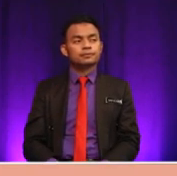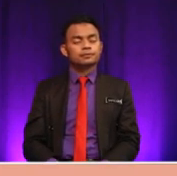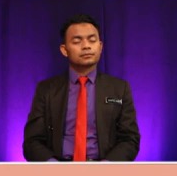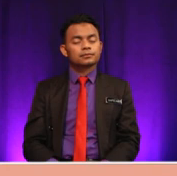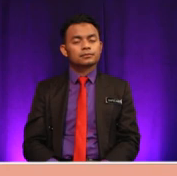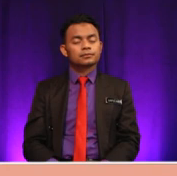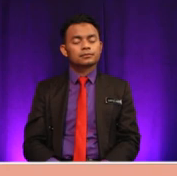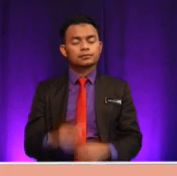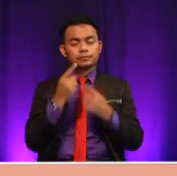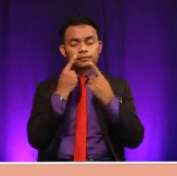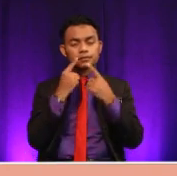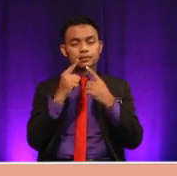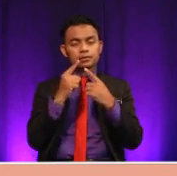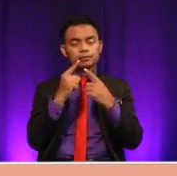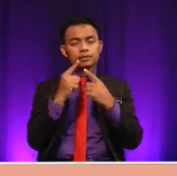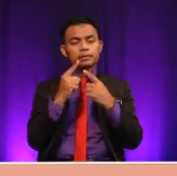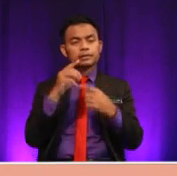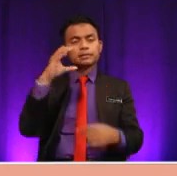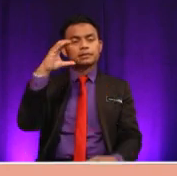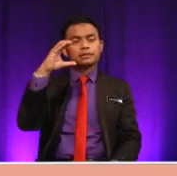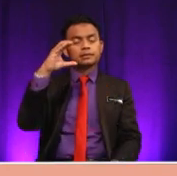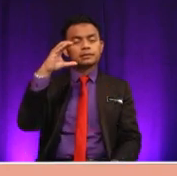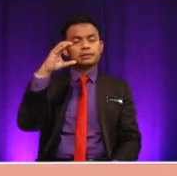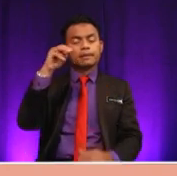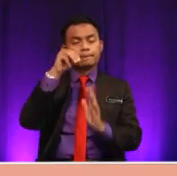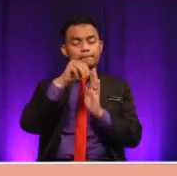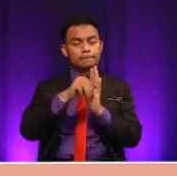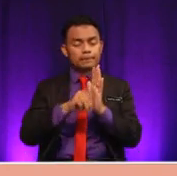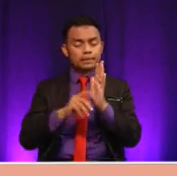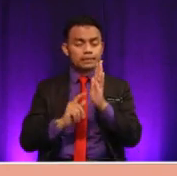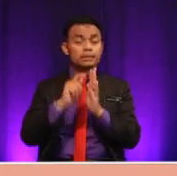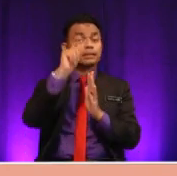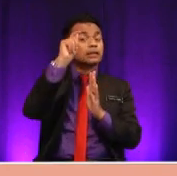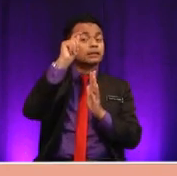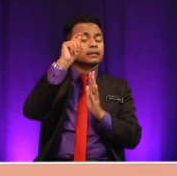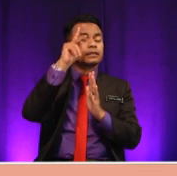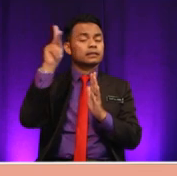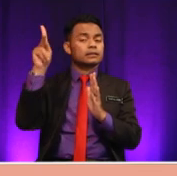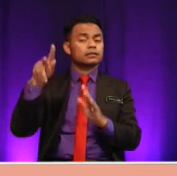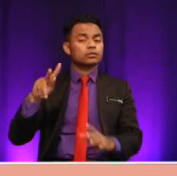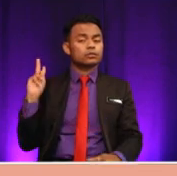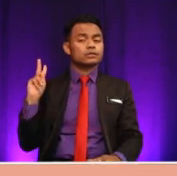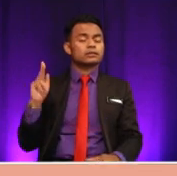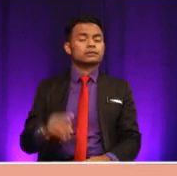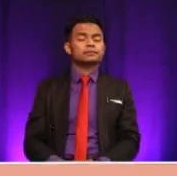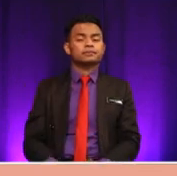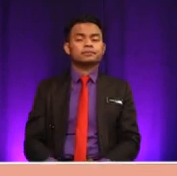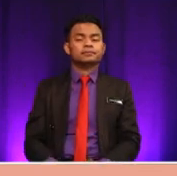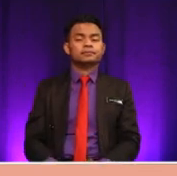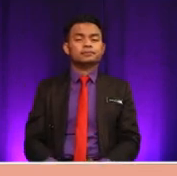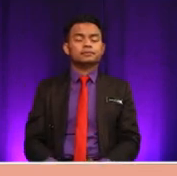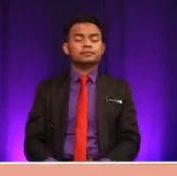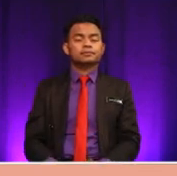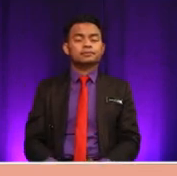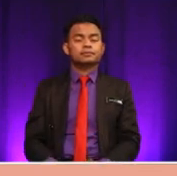jawaban saya sih meningkatkan kuasa Oke jadi Alia jawab si oke